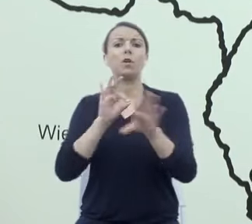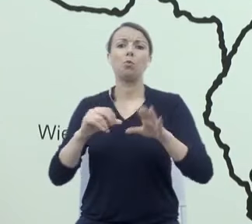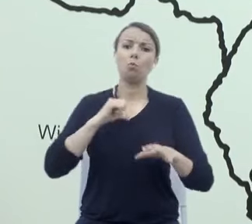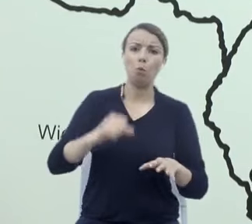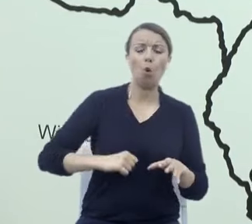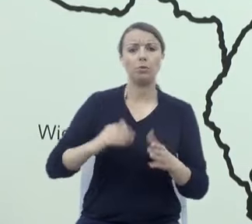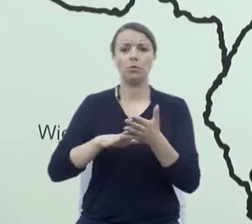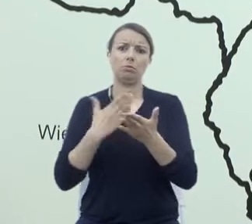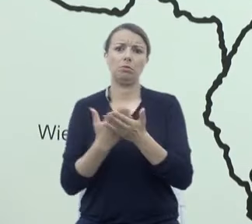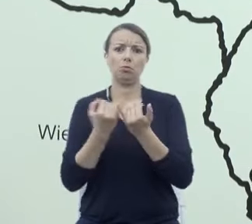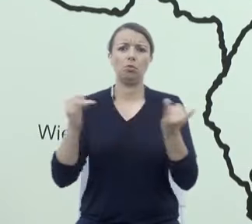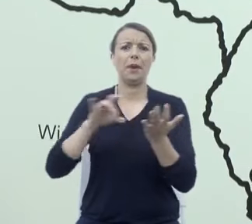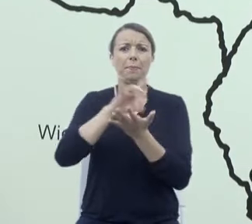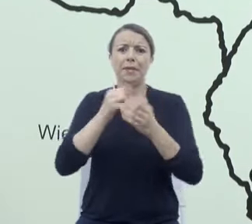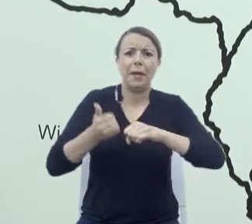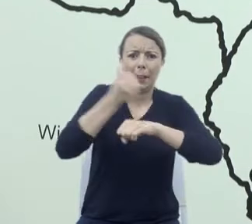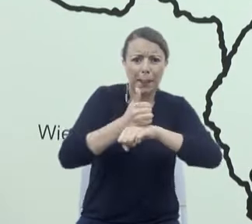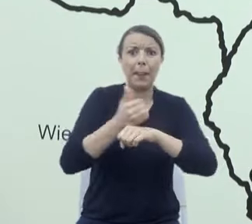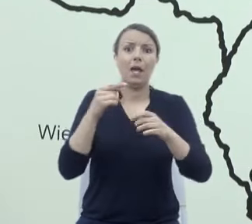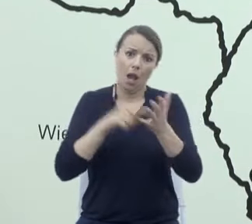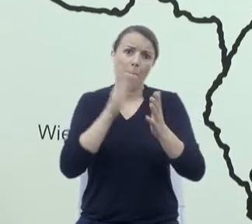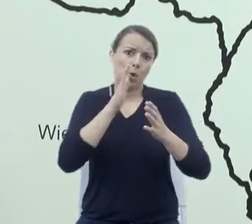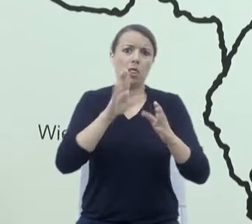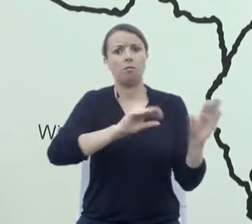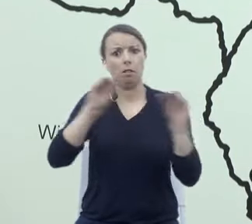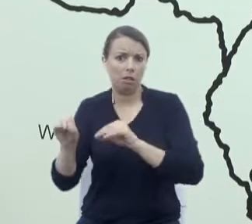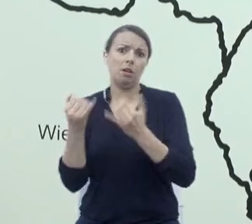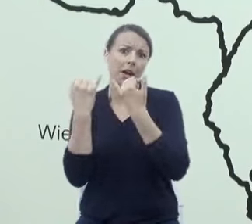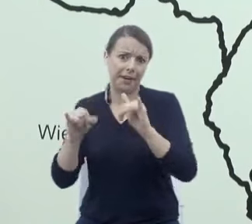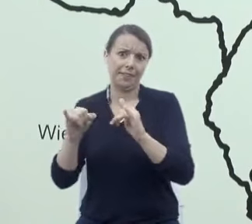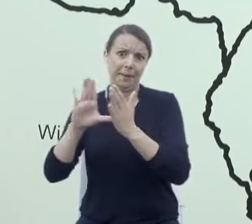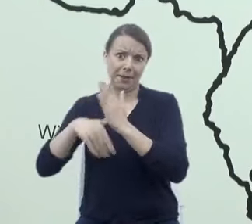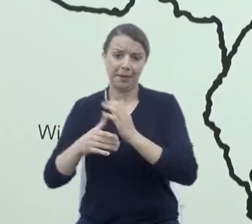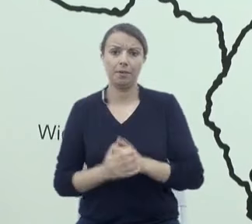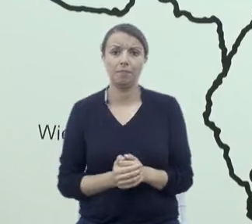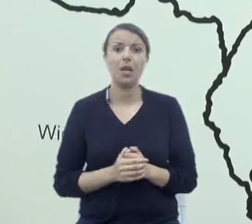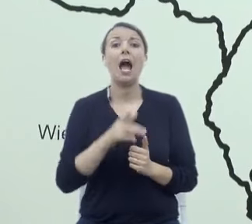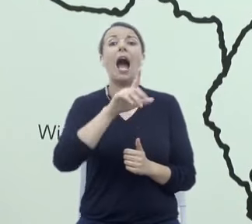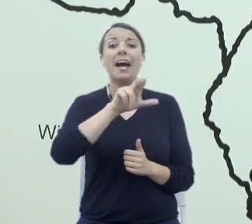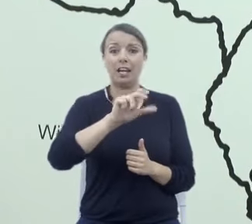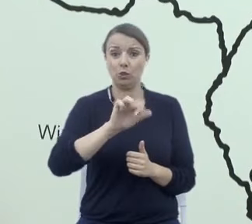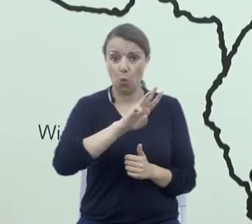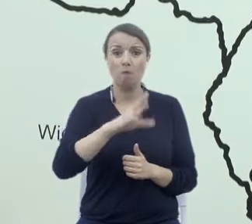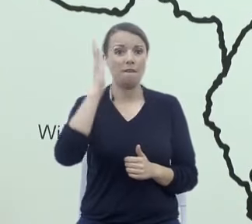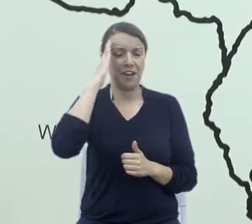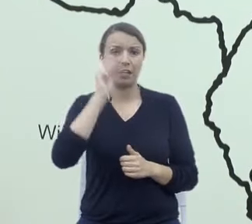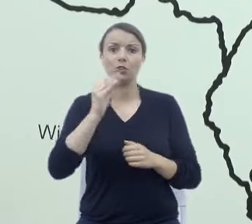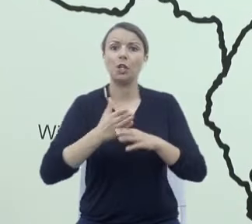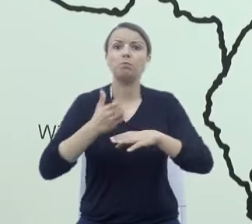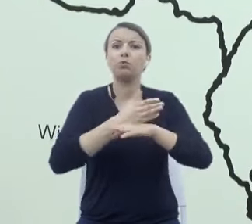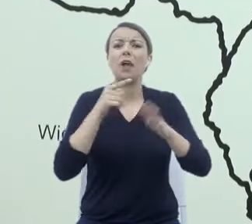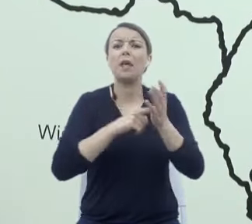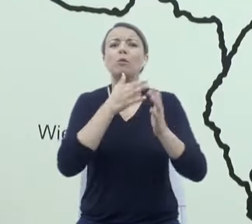W przypadku Radziłowa akurat wiemy, że zanim Żydzi zostali spaleni, wybuchł pożar stodoły,